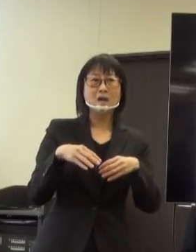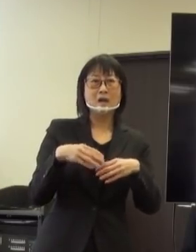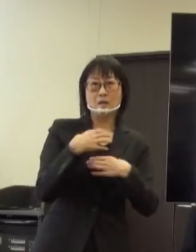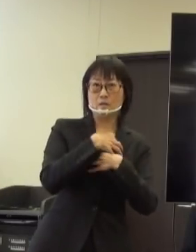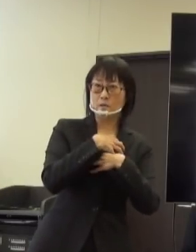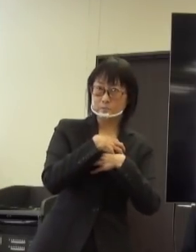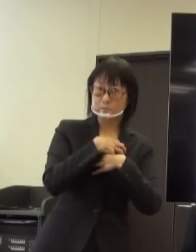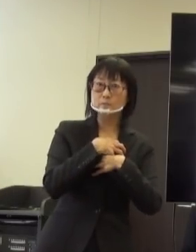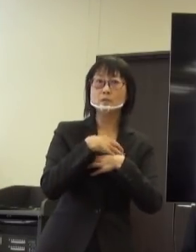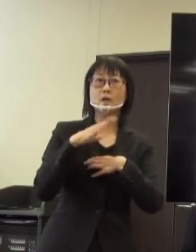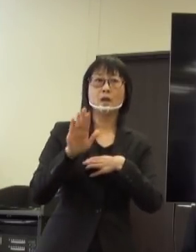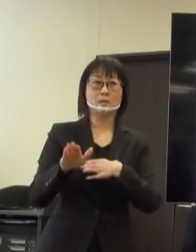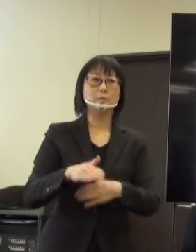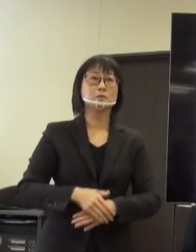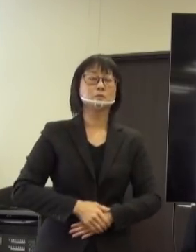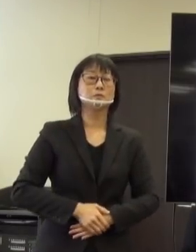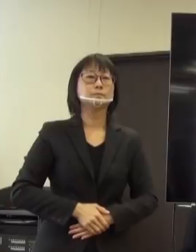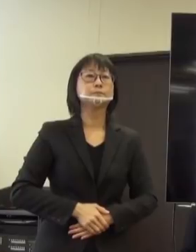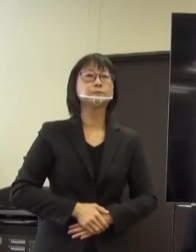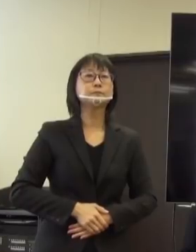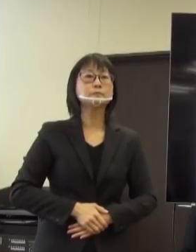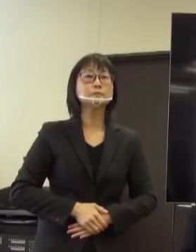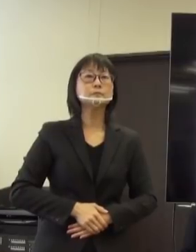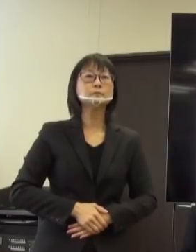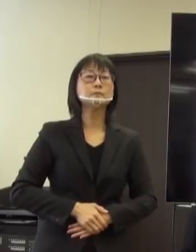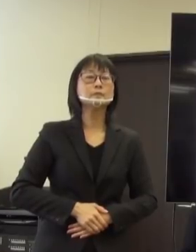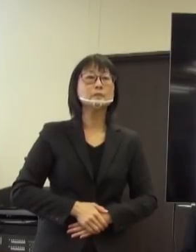では、まあ、こうした要請を、